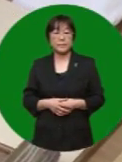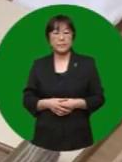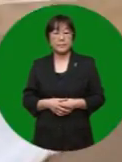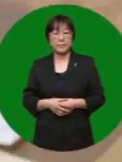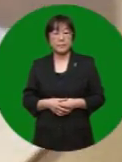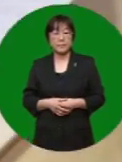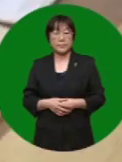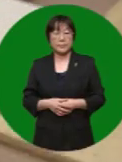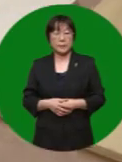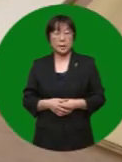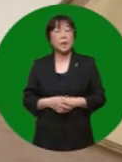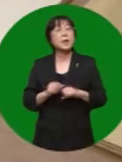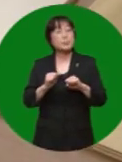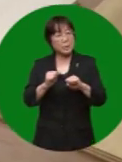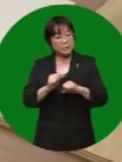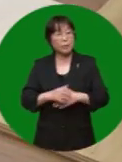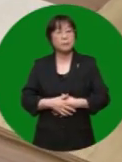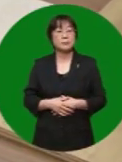はい、いきますよ。